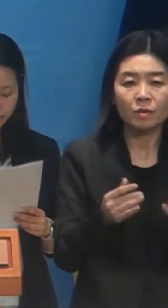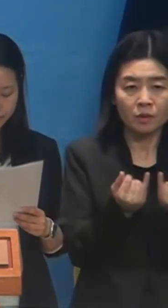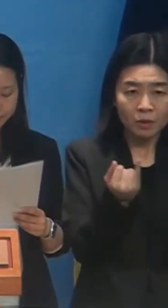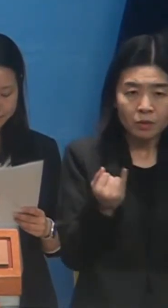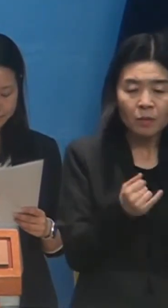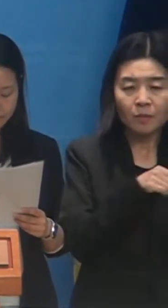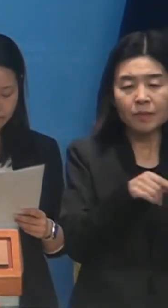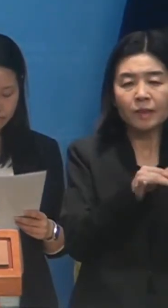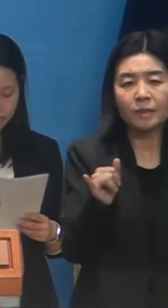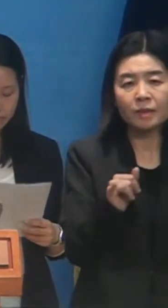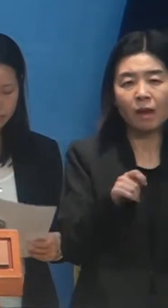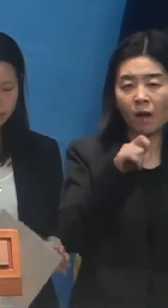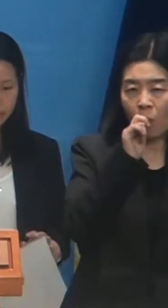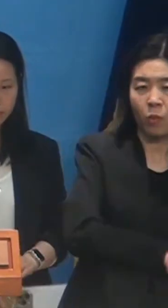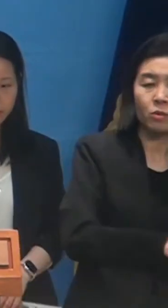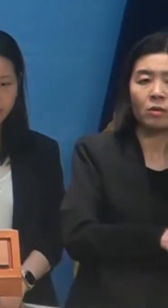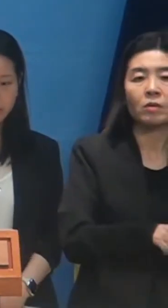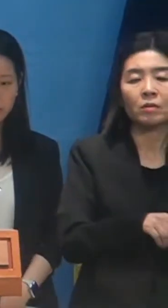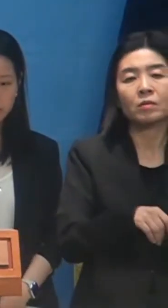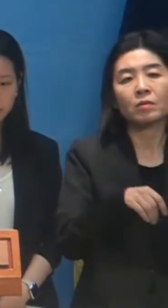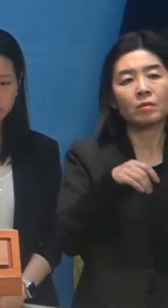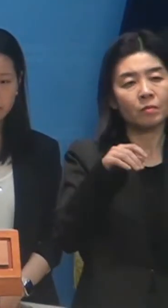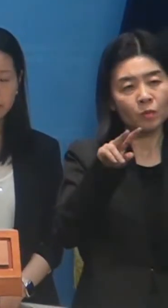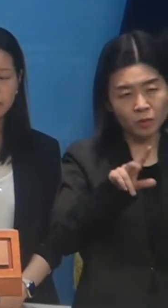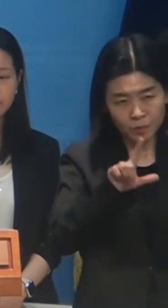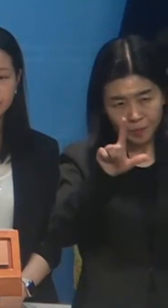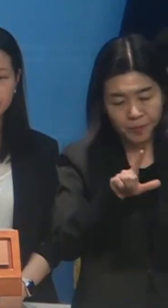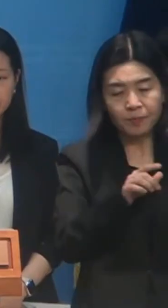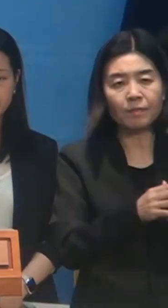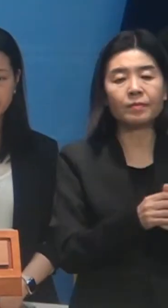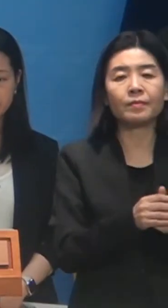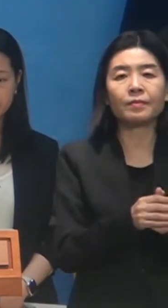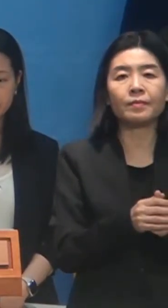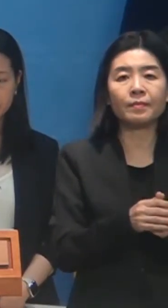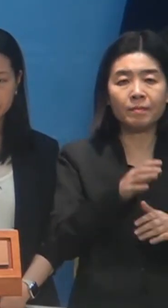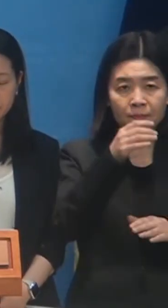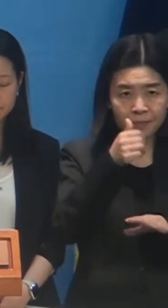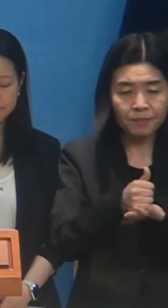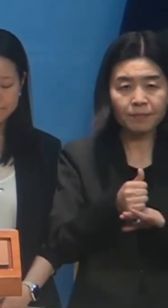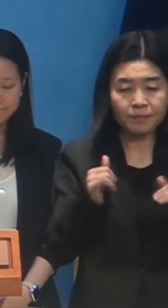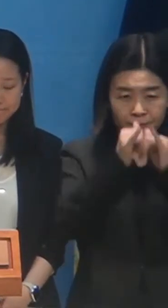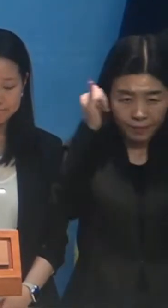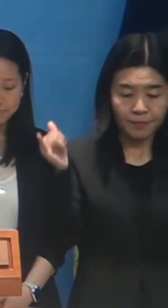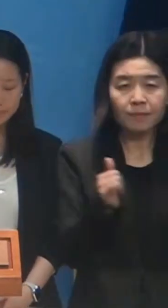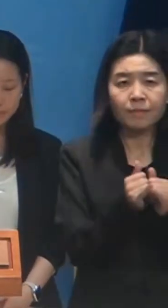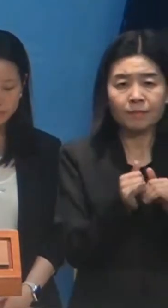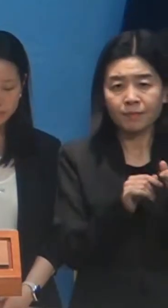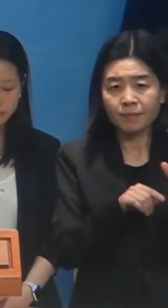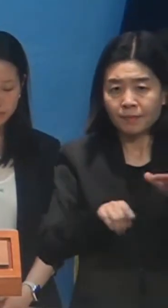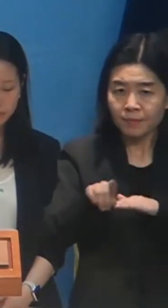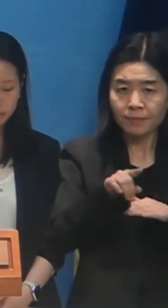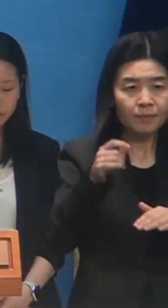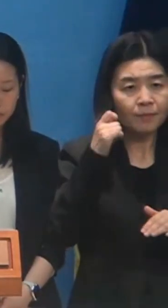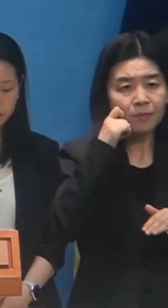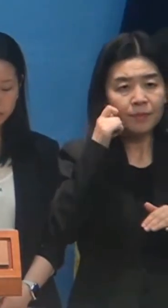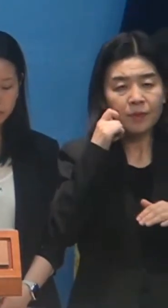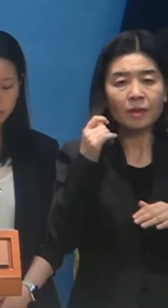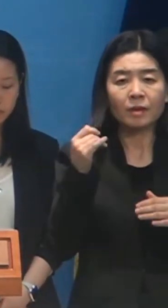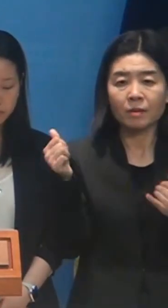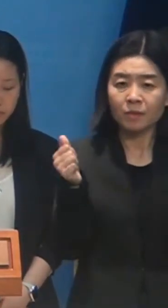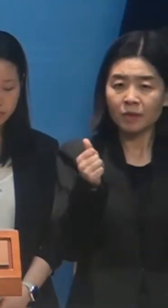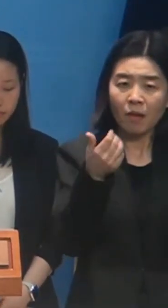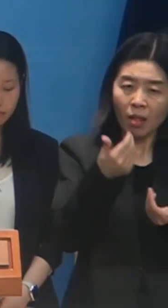위치에 고정시키는 시선이었습니다. 그 결과 우리 사회는 더 나아가지 못하고 성별 갈등의